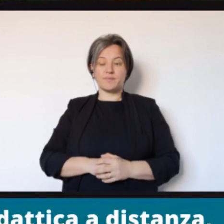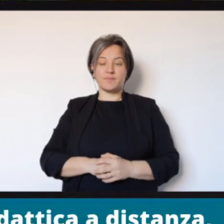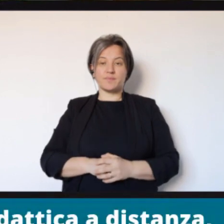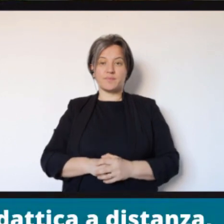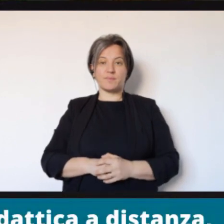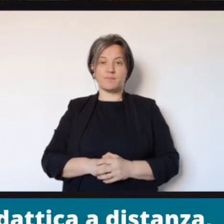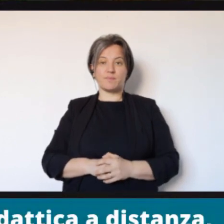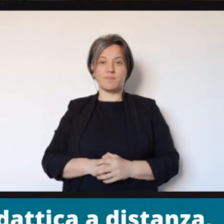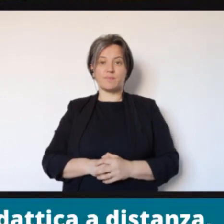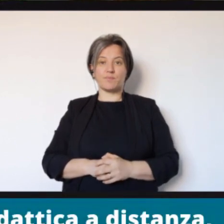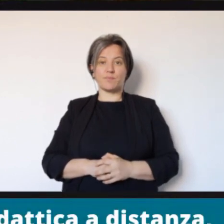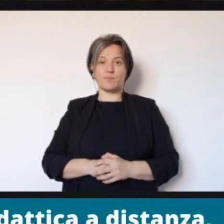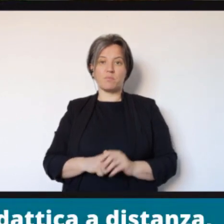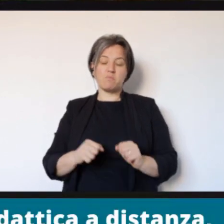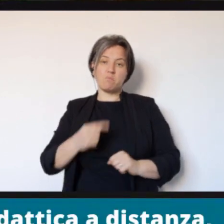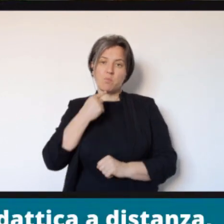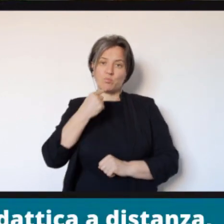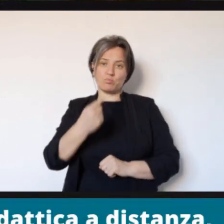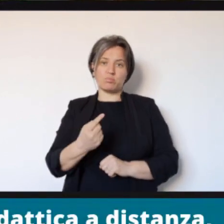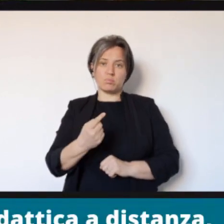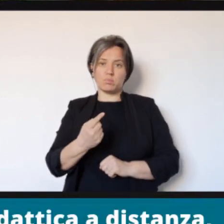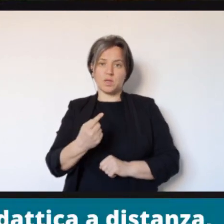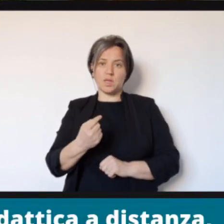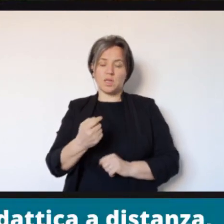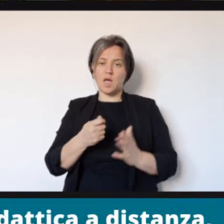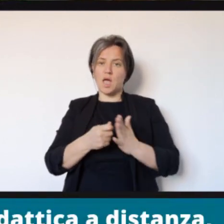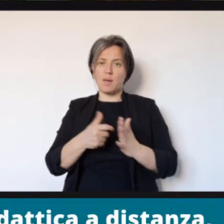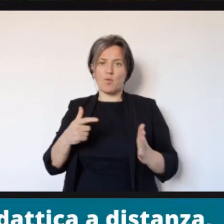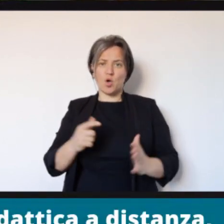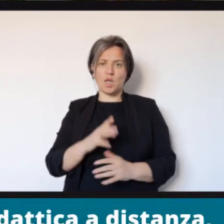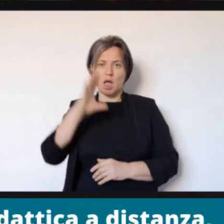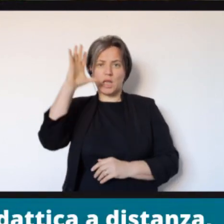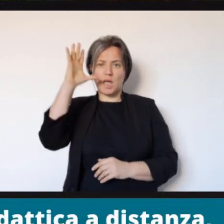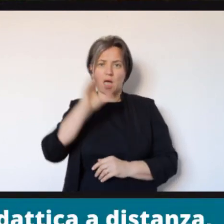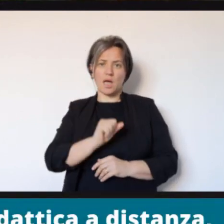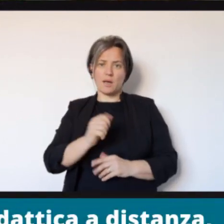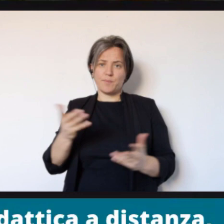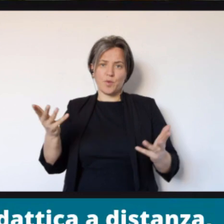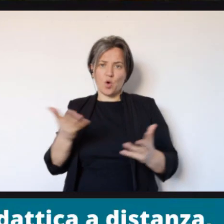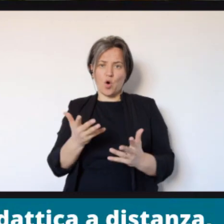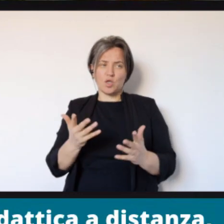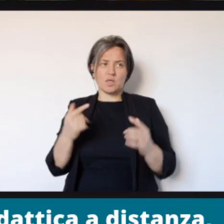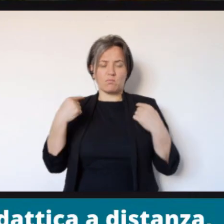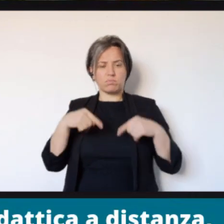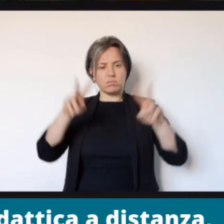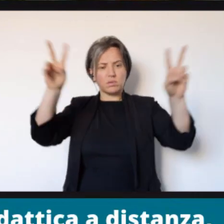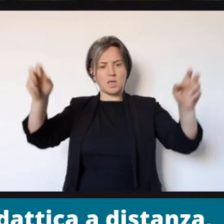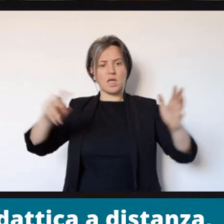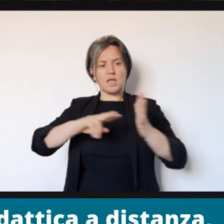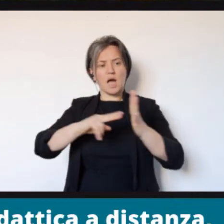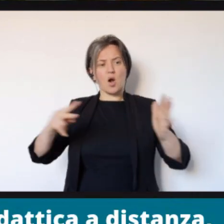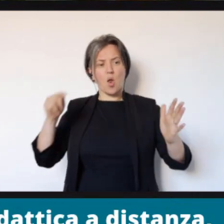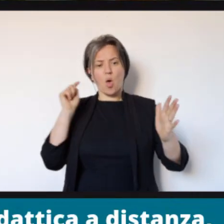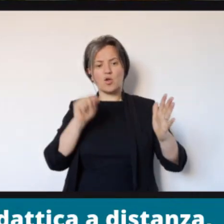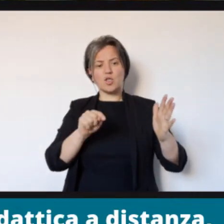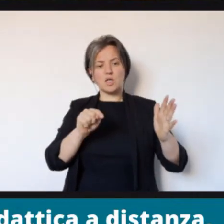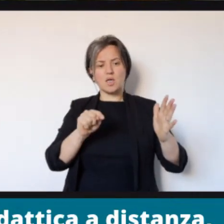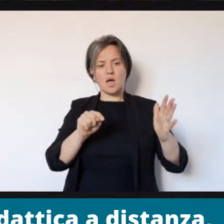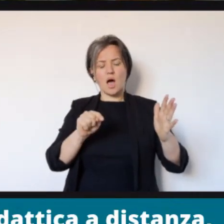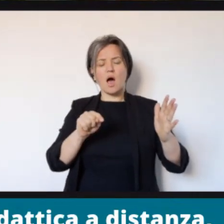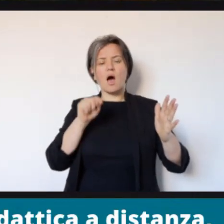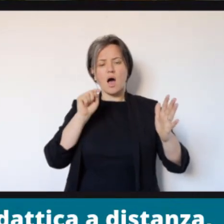sottolineerei che è importante considerare la tecnologia